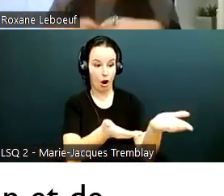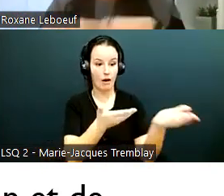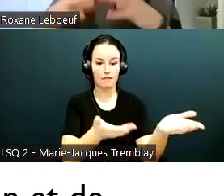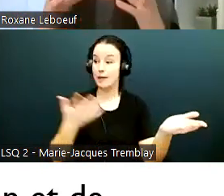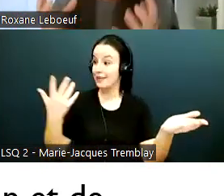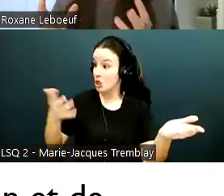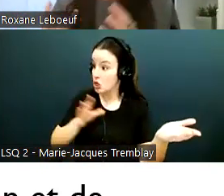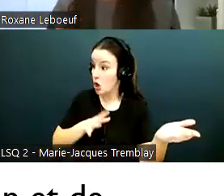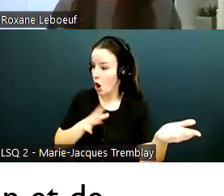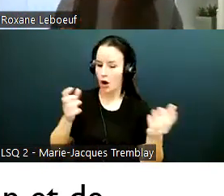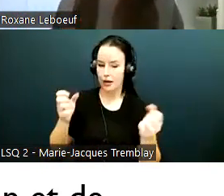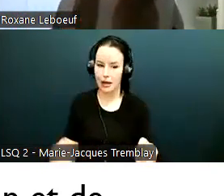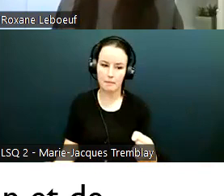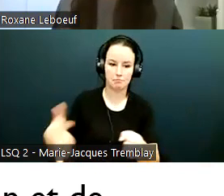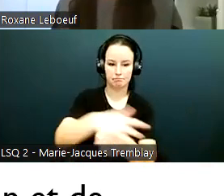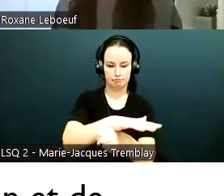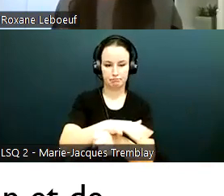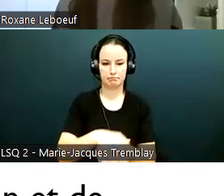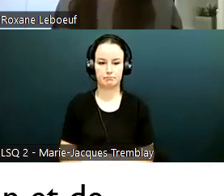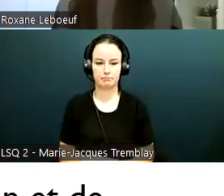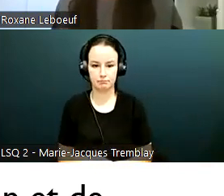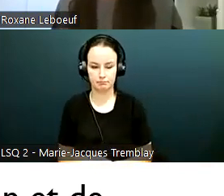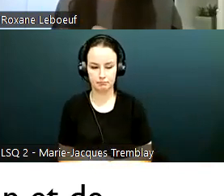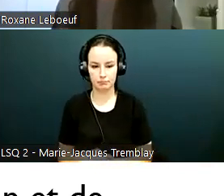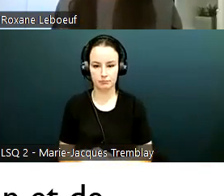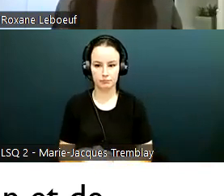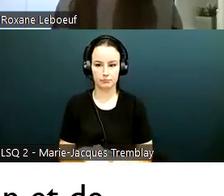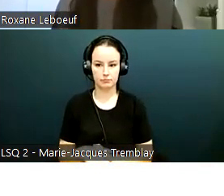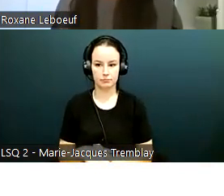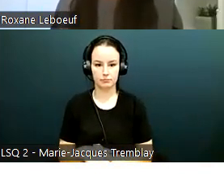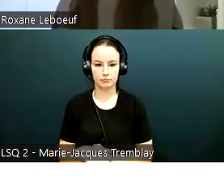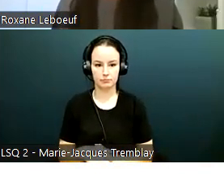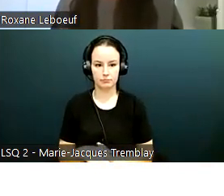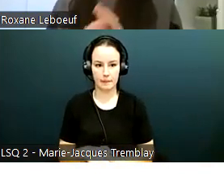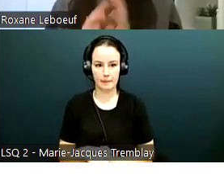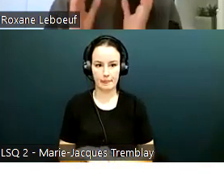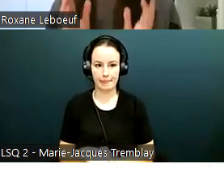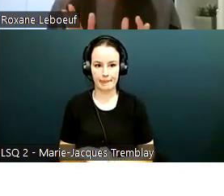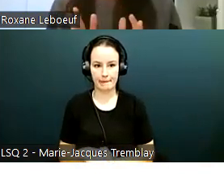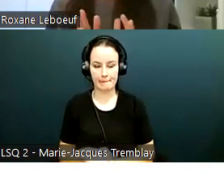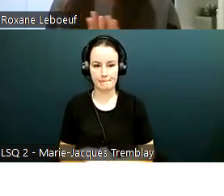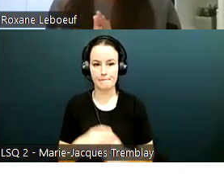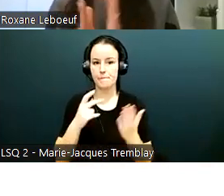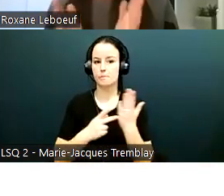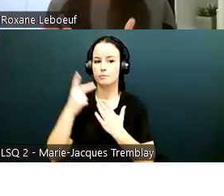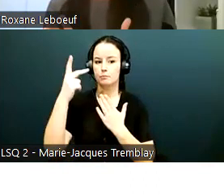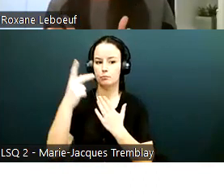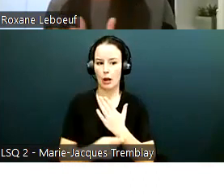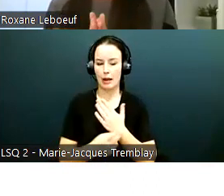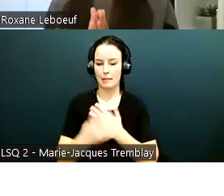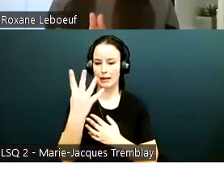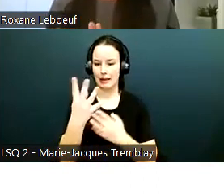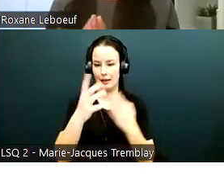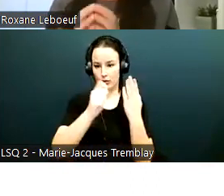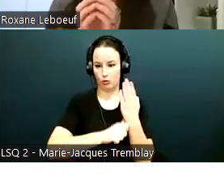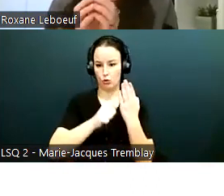pour que ça soit encore plus complet comme outil. Le programme se présente en 4 documents.